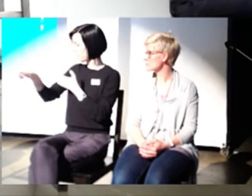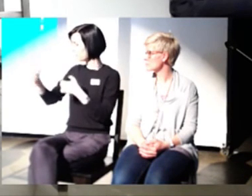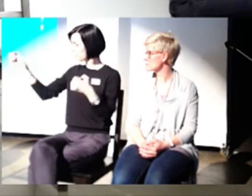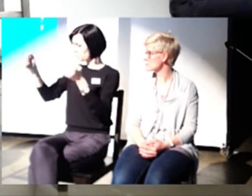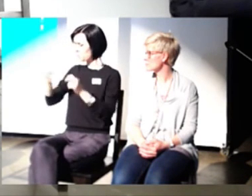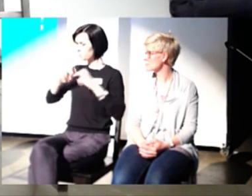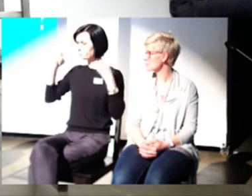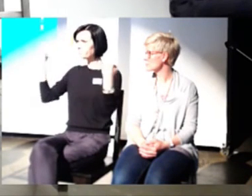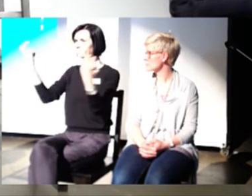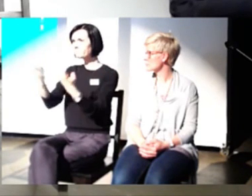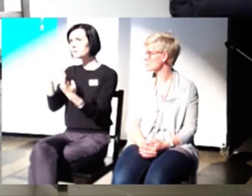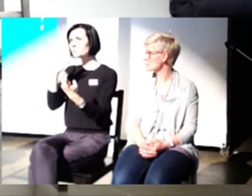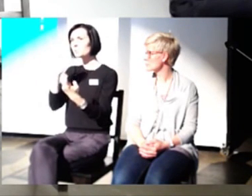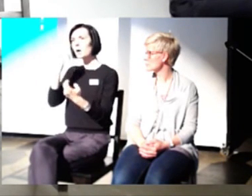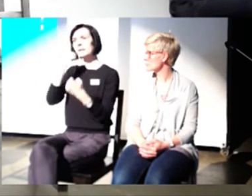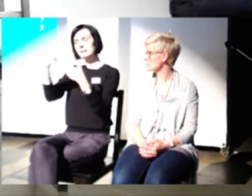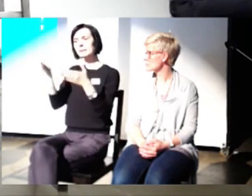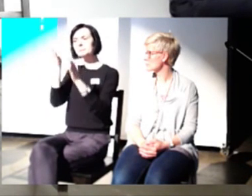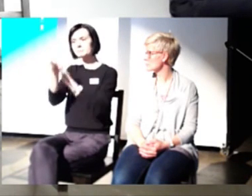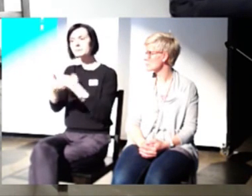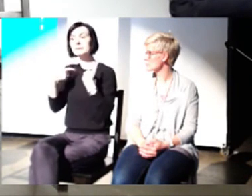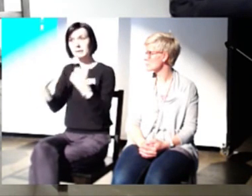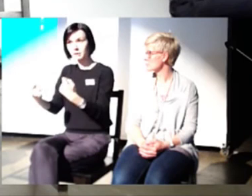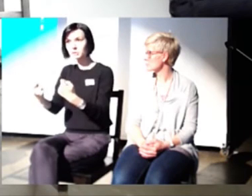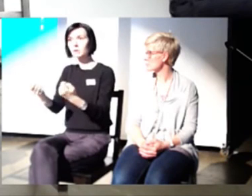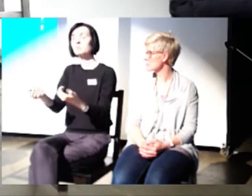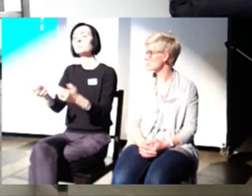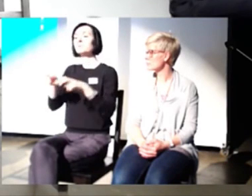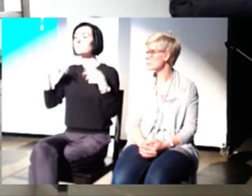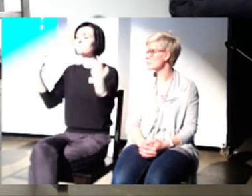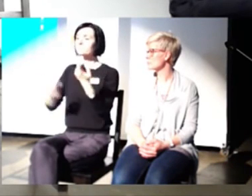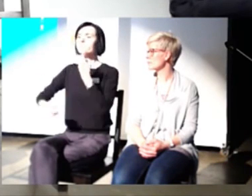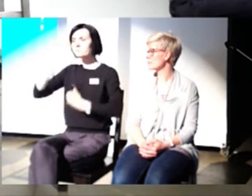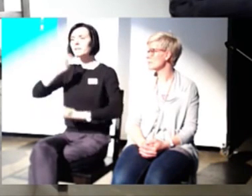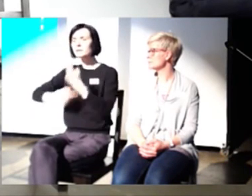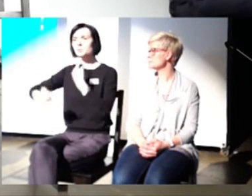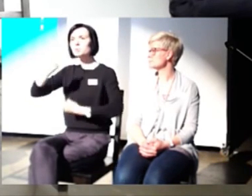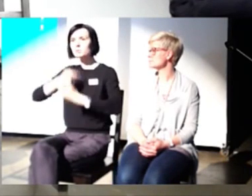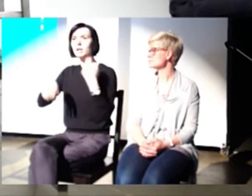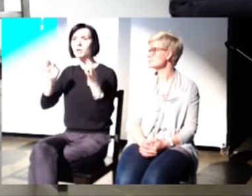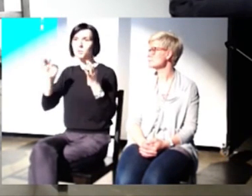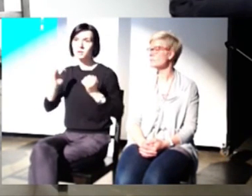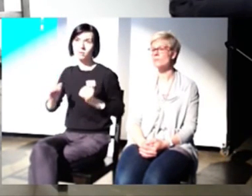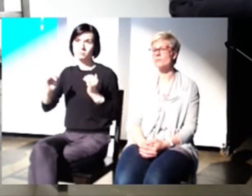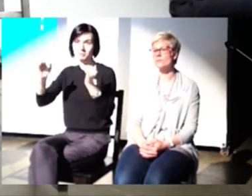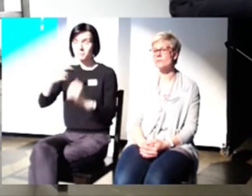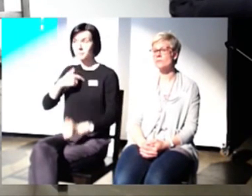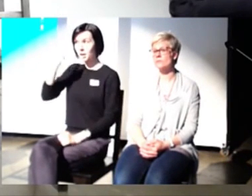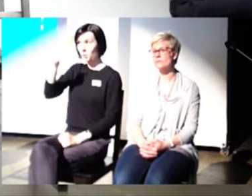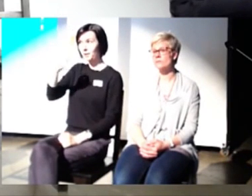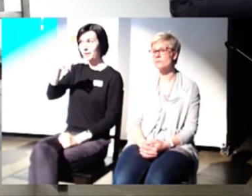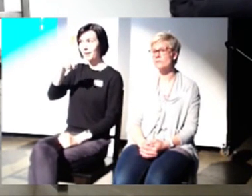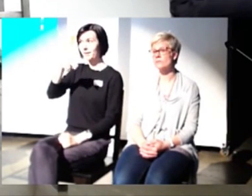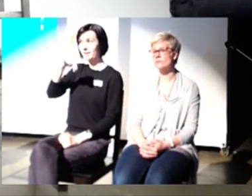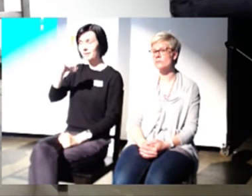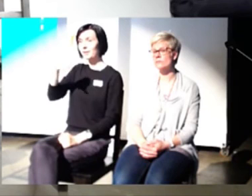potentiaalisesti kiinnostuneita ja sitten mietitään yhdessä, miten eteenpäin. Mä luulen, että Jani-Julia voi olla hyvä edustaja,